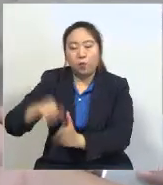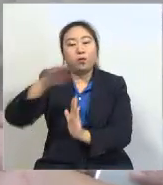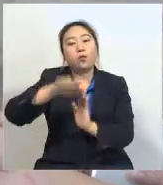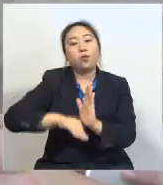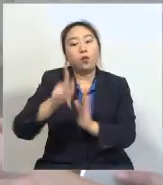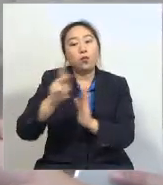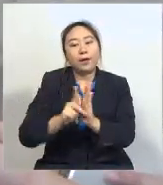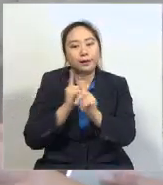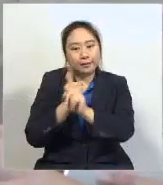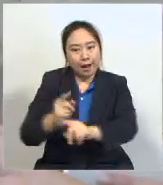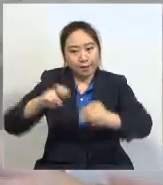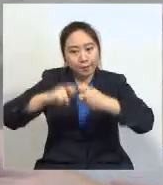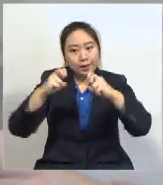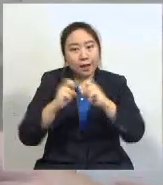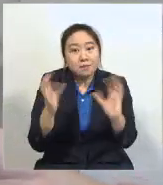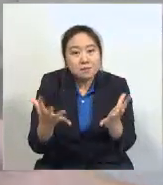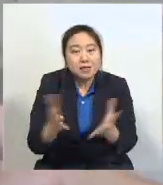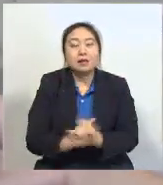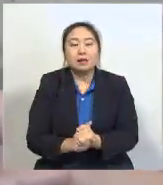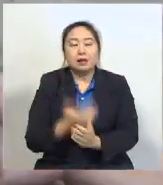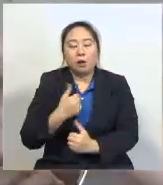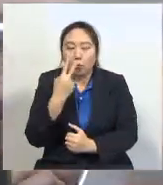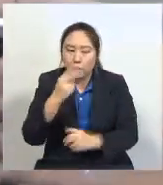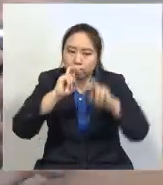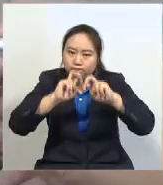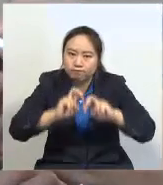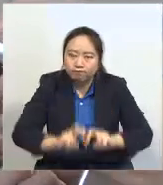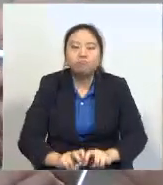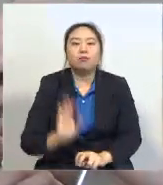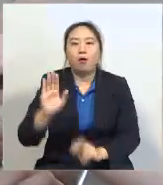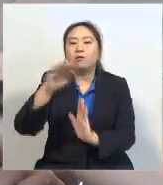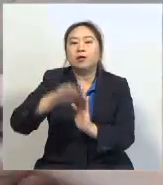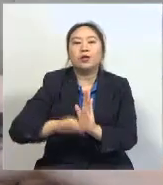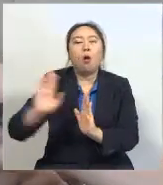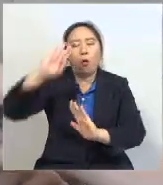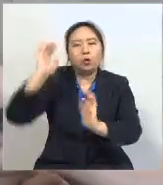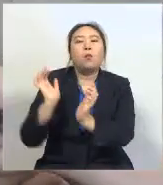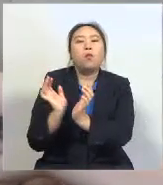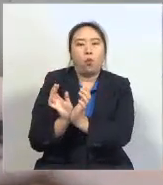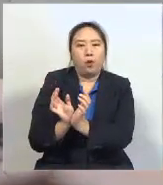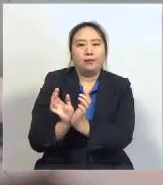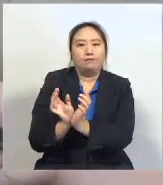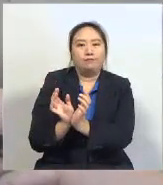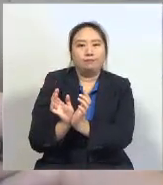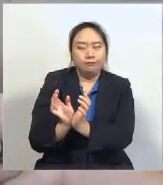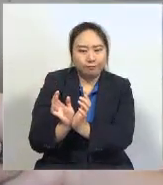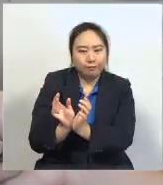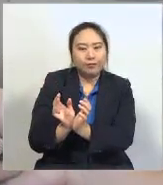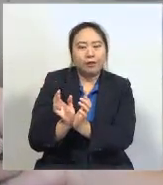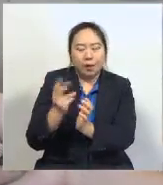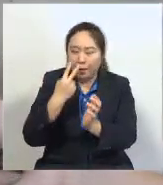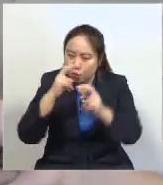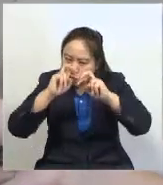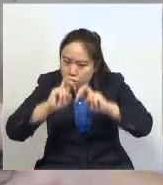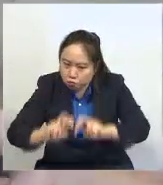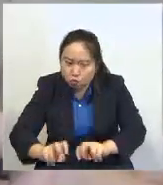อันนี้ไม่มีปัญหาอะไรนะครับแล้วก็ต้องไปสืบไปเป็นขั้นตอนของทางที่ตำรวจจะต้องไปเรียกว่าไปสืบสวน